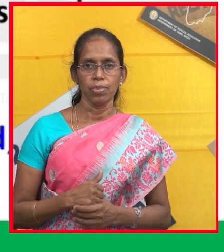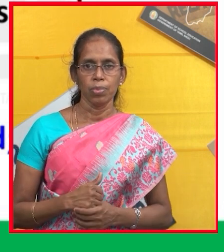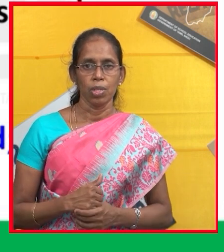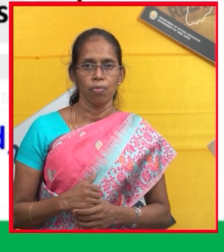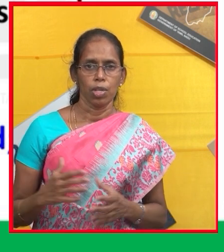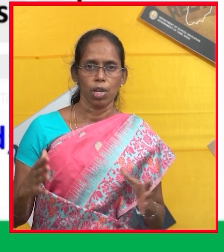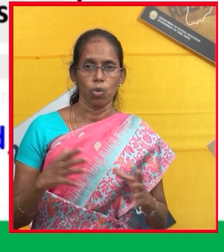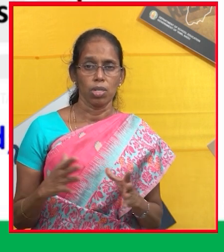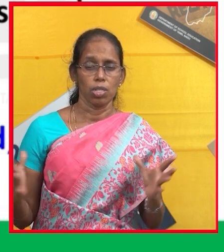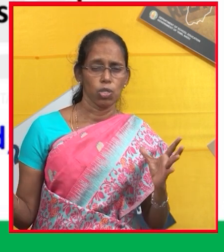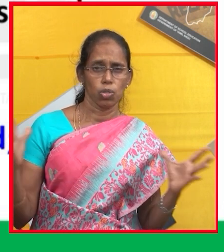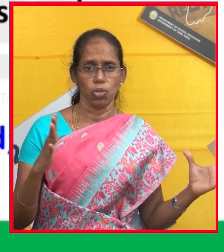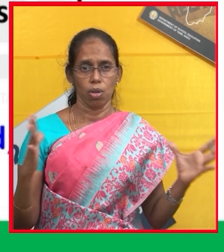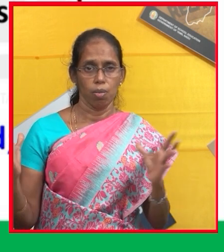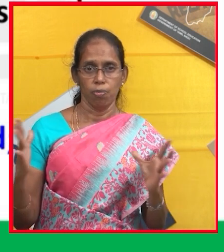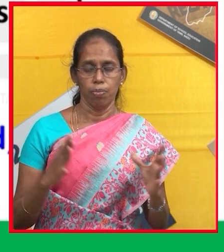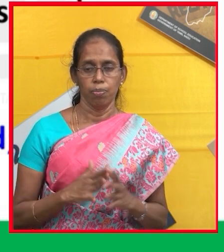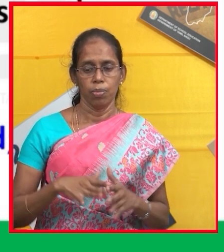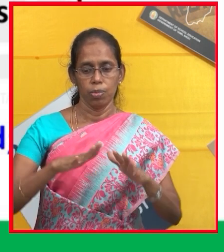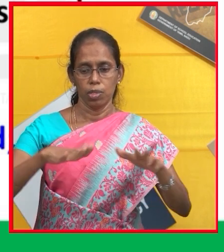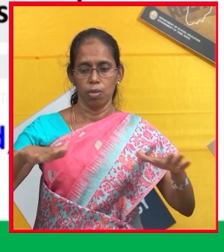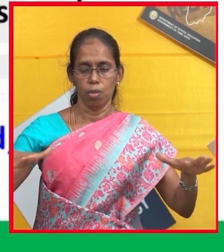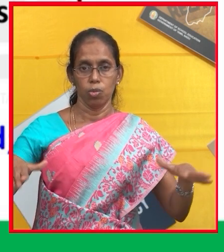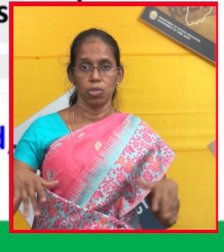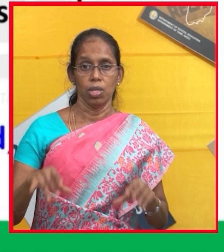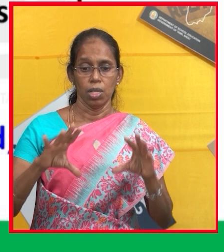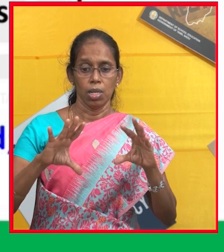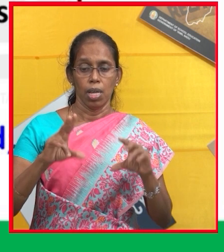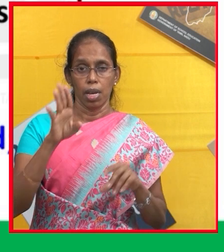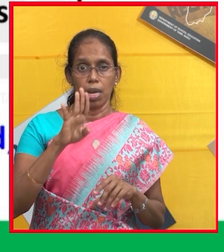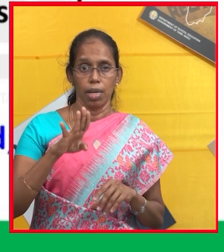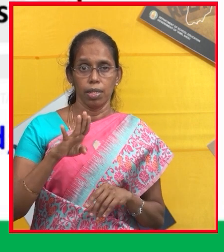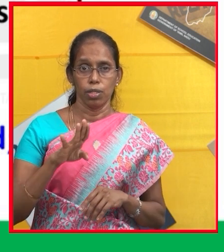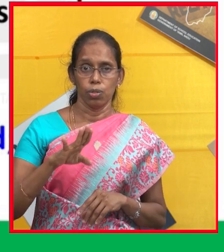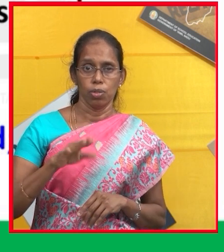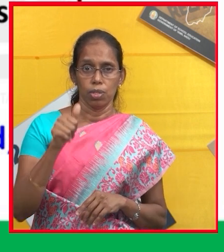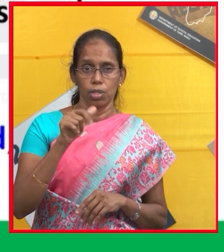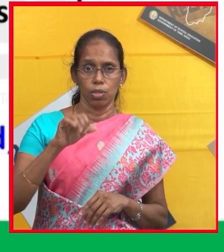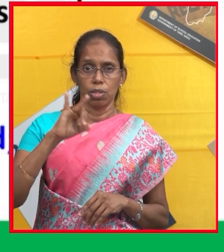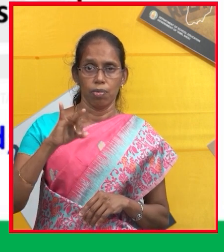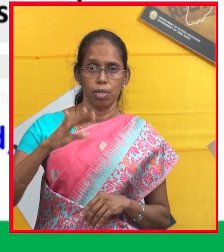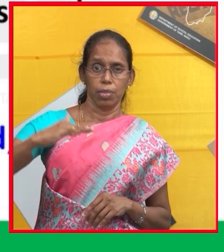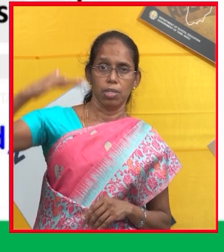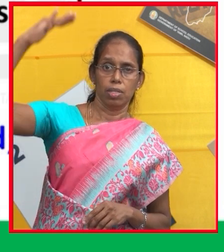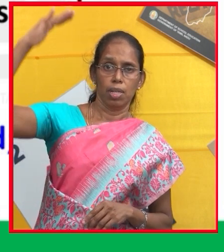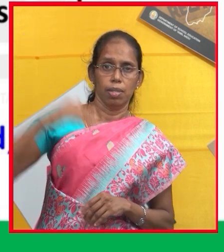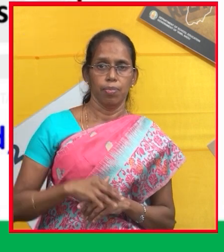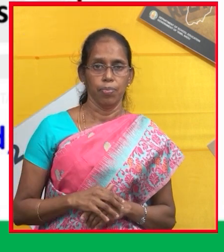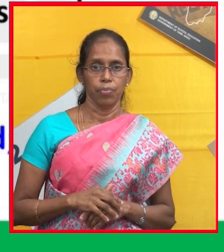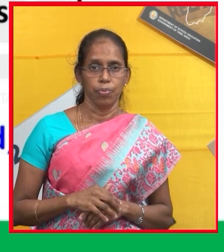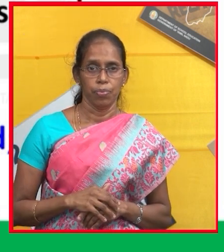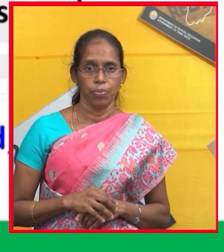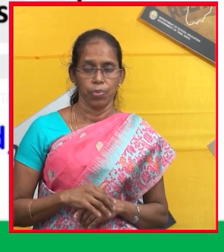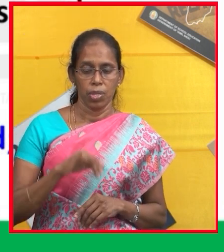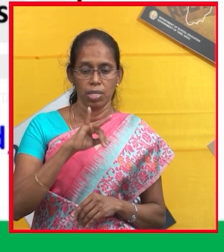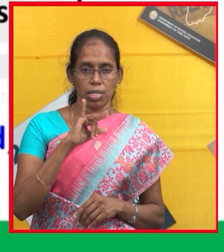a storm where the seas were almost 9 to 10 meters high and the winds were picking up to 60 to